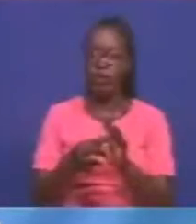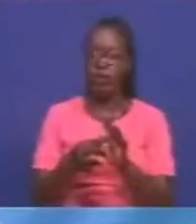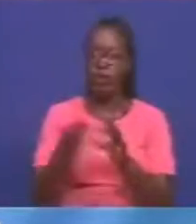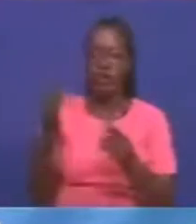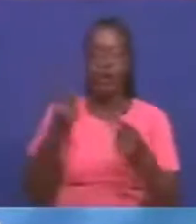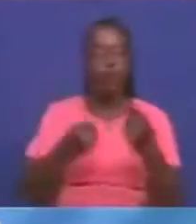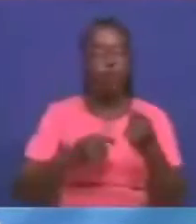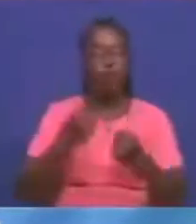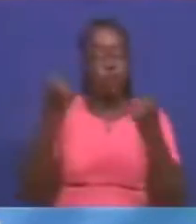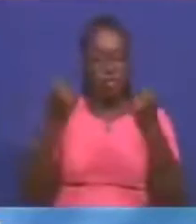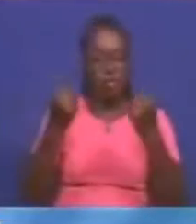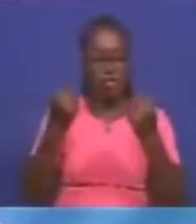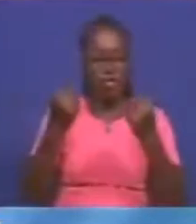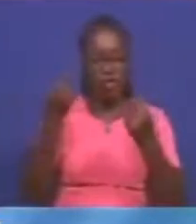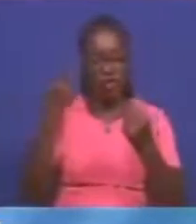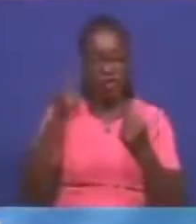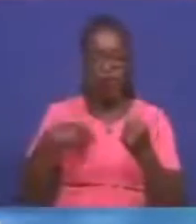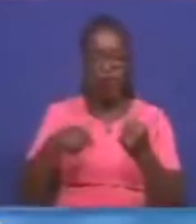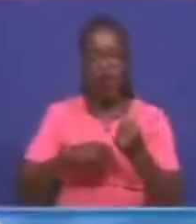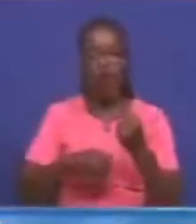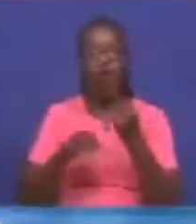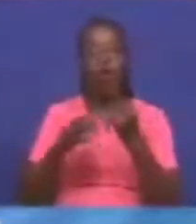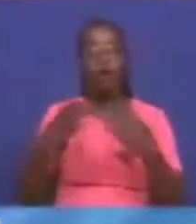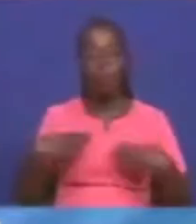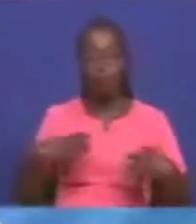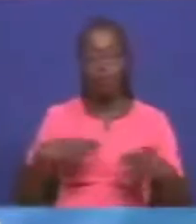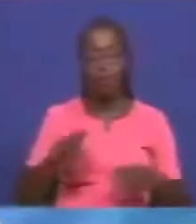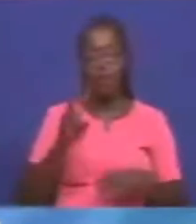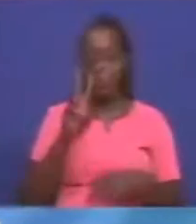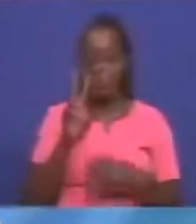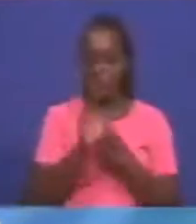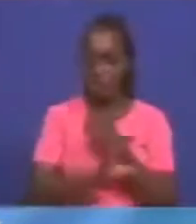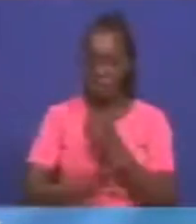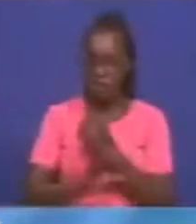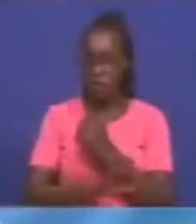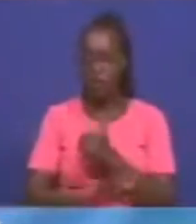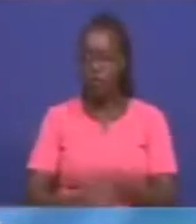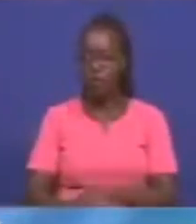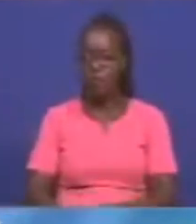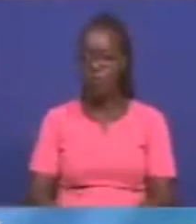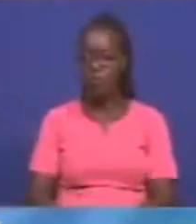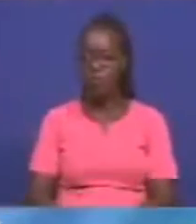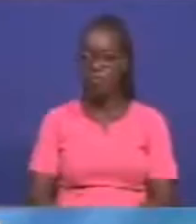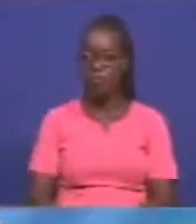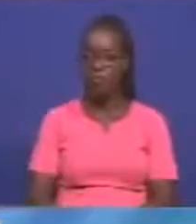ushindi utakuwa wa wananchi wa nchi zetu mbili.